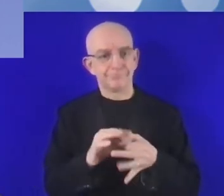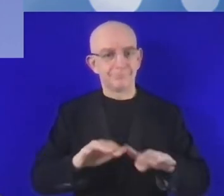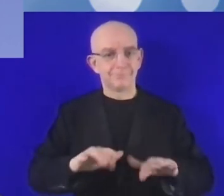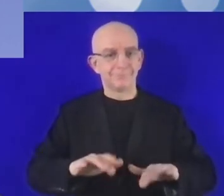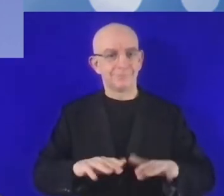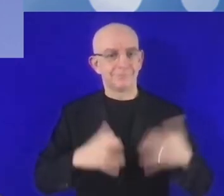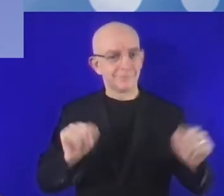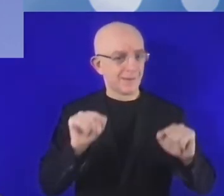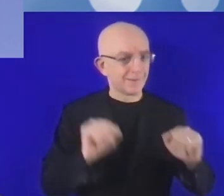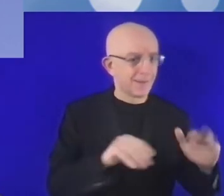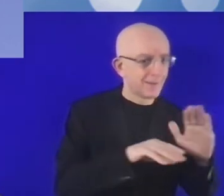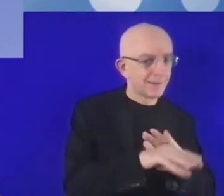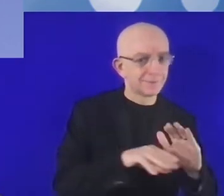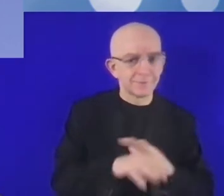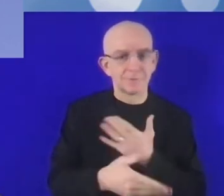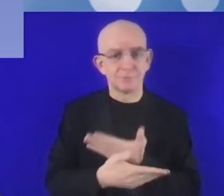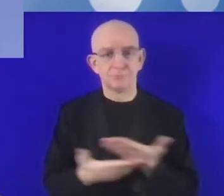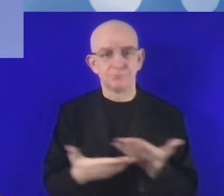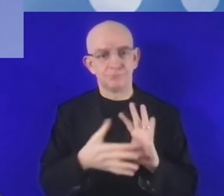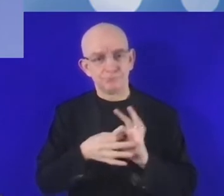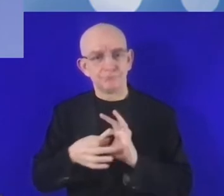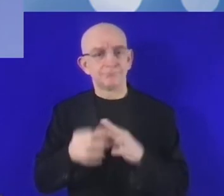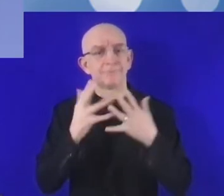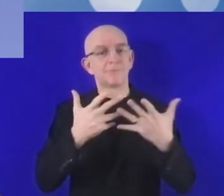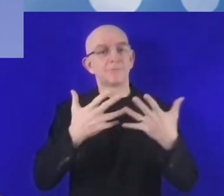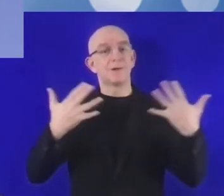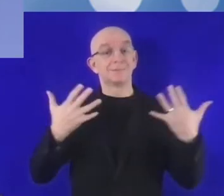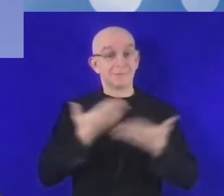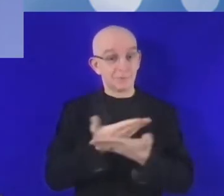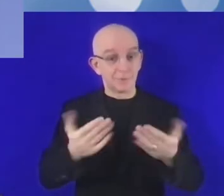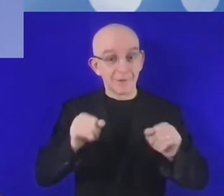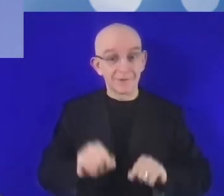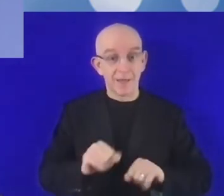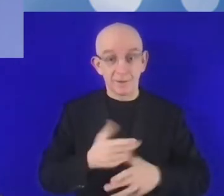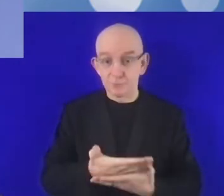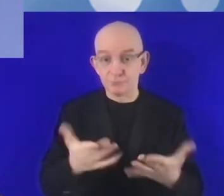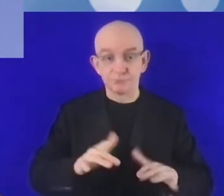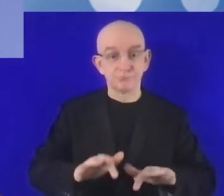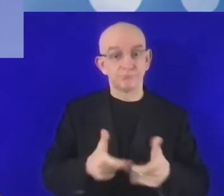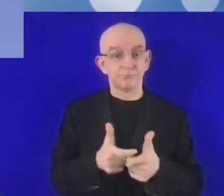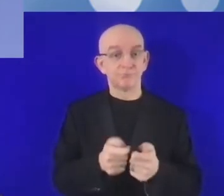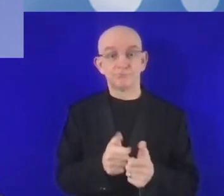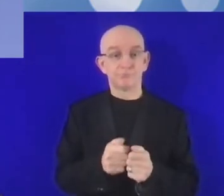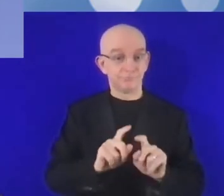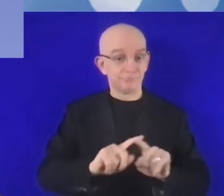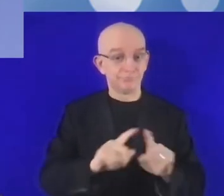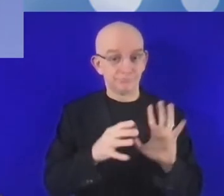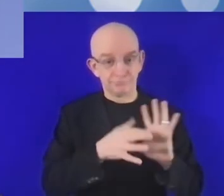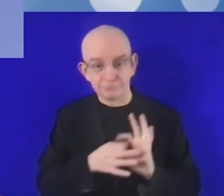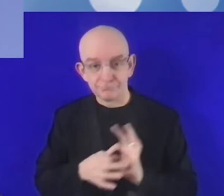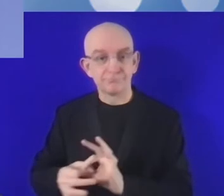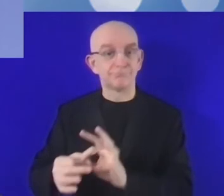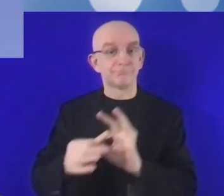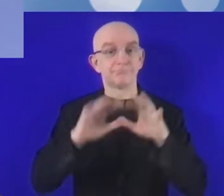uni. Internet uni est accessible à tous. Un réseau mondial